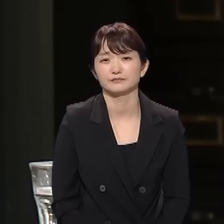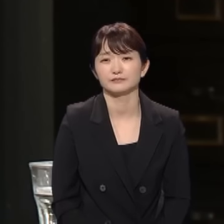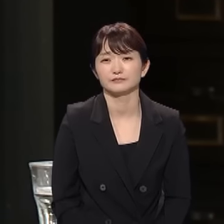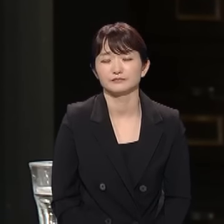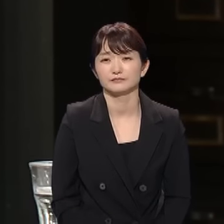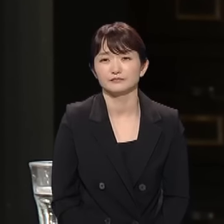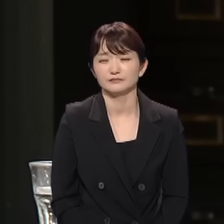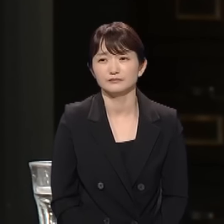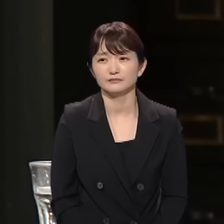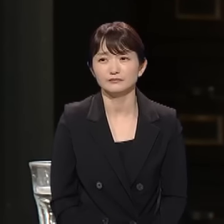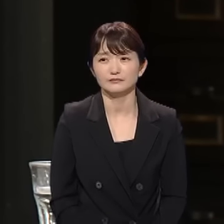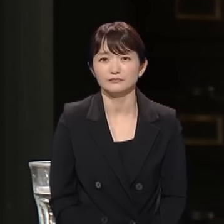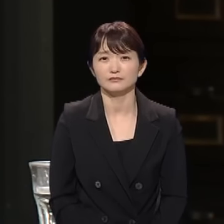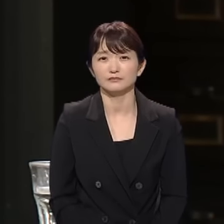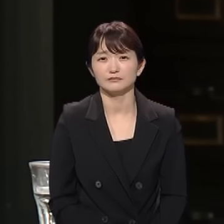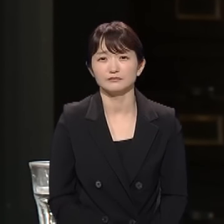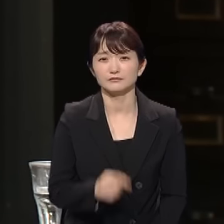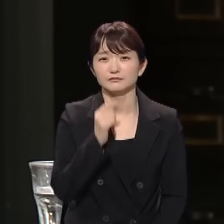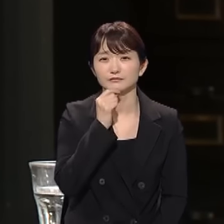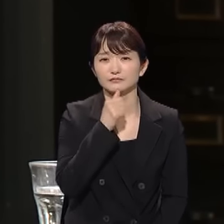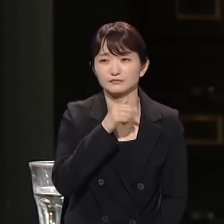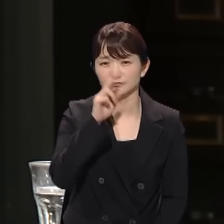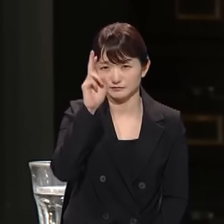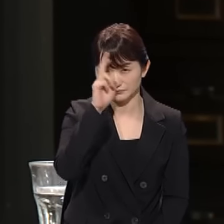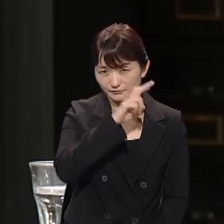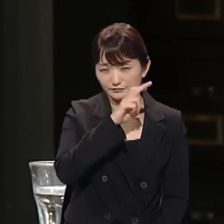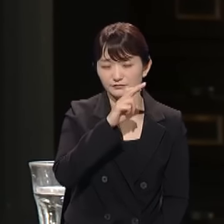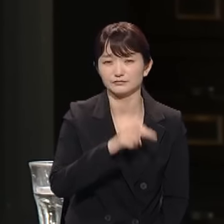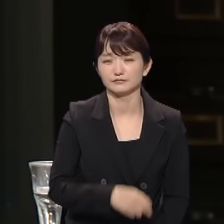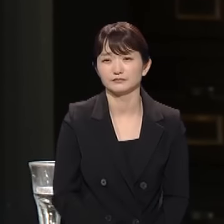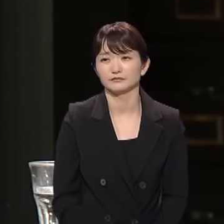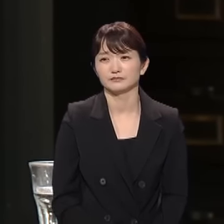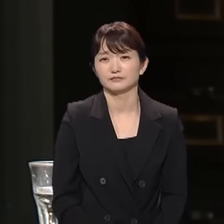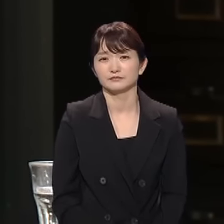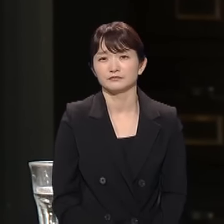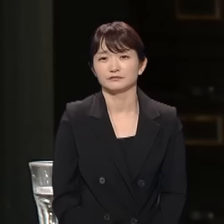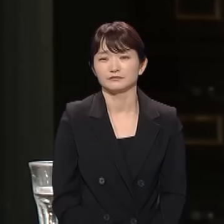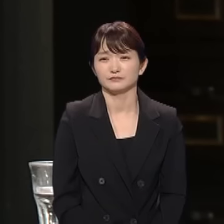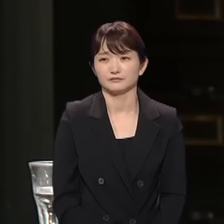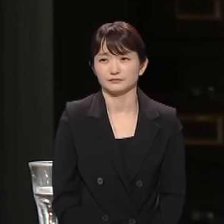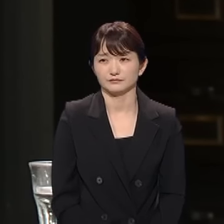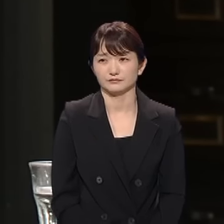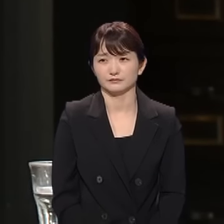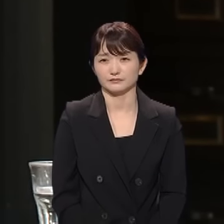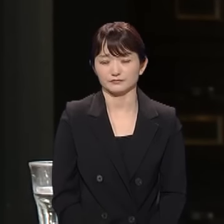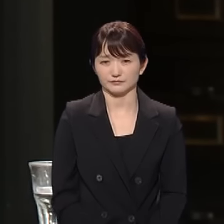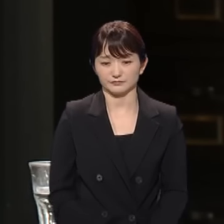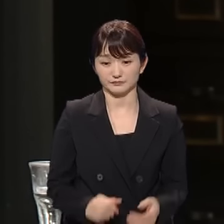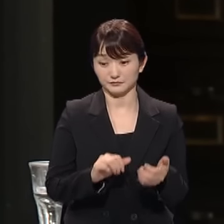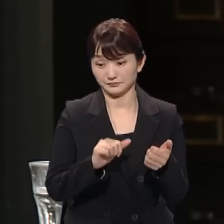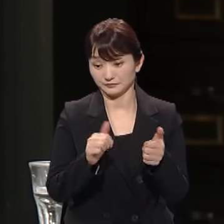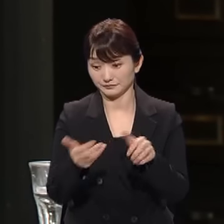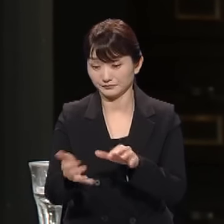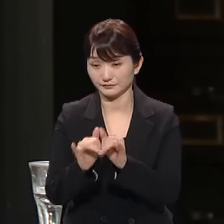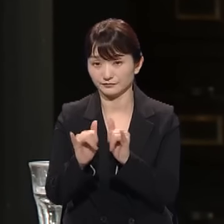월요일 오전. 자, 이 교수님, 네. 그 고인들이